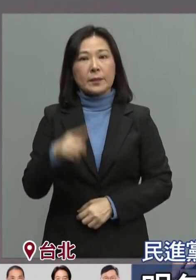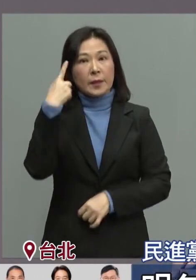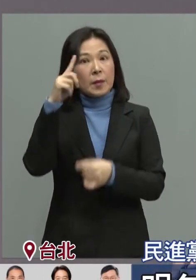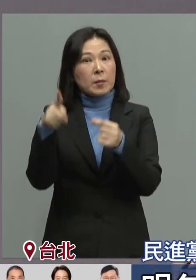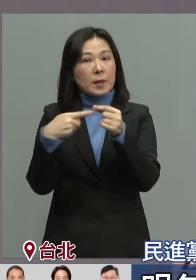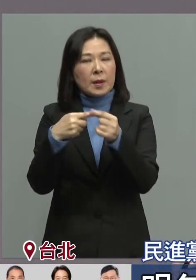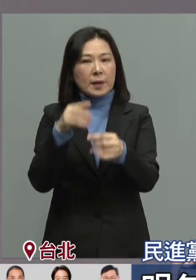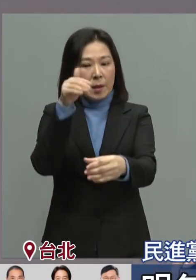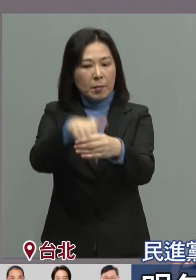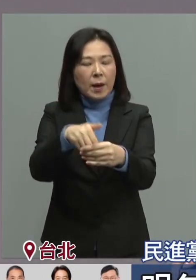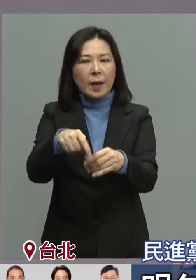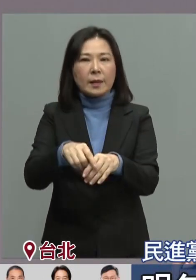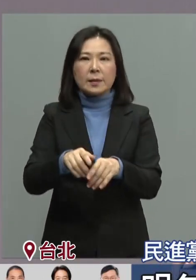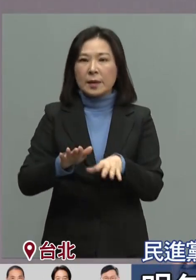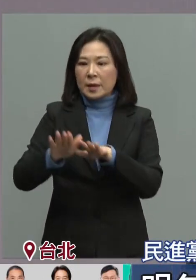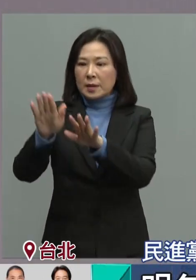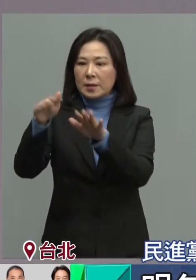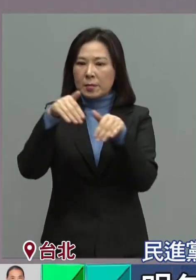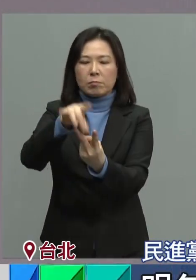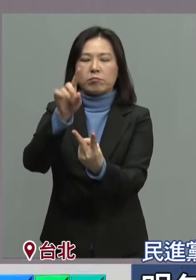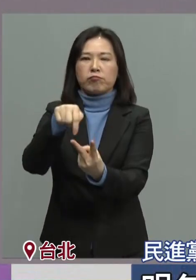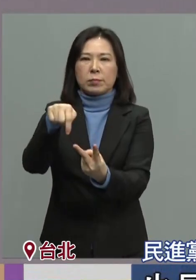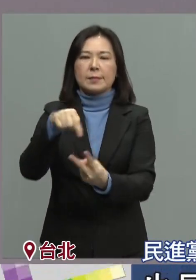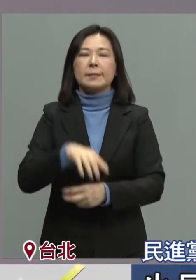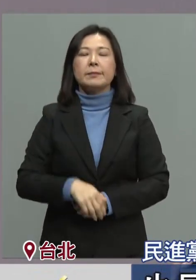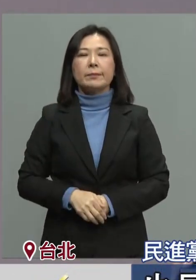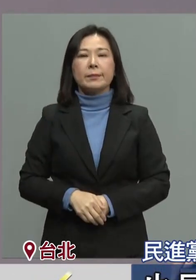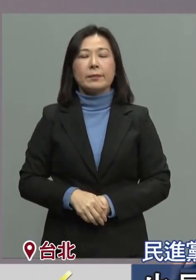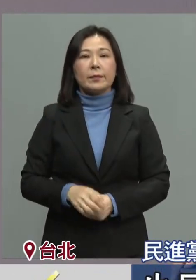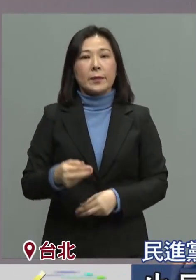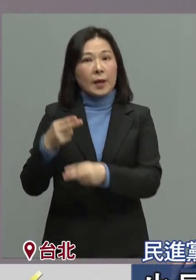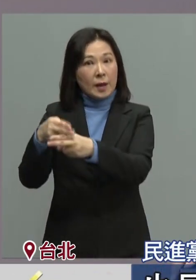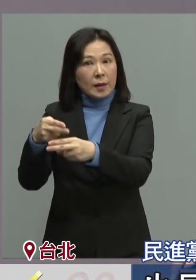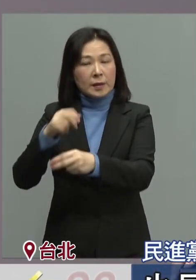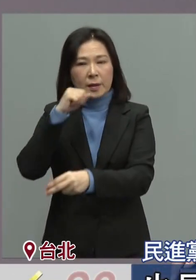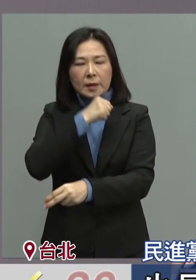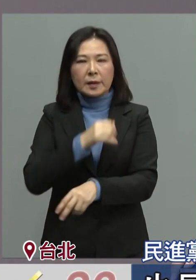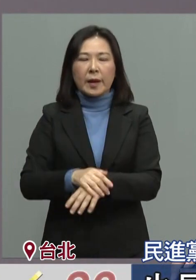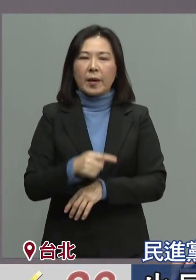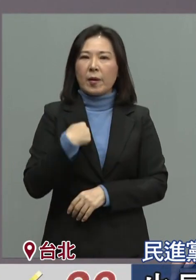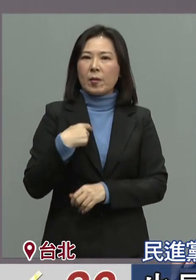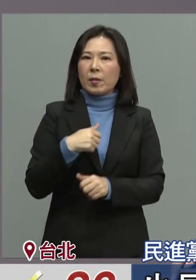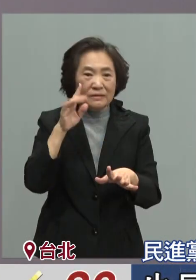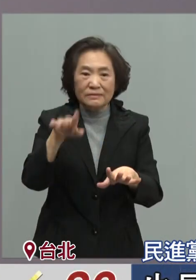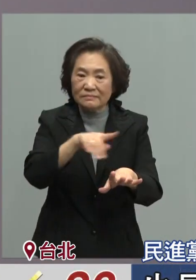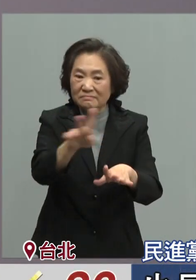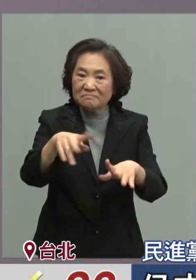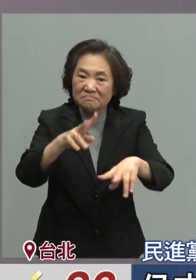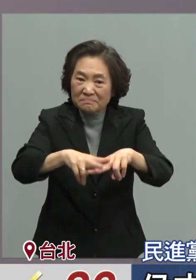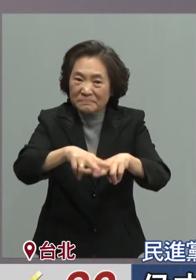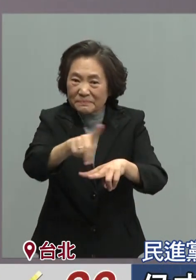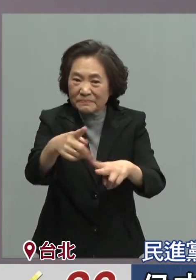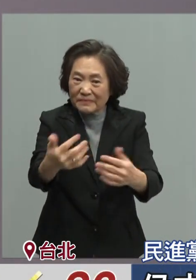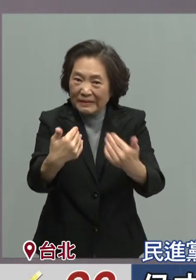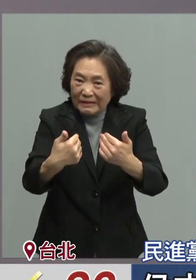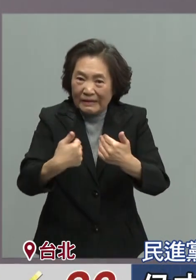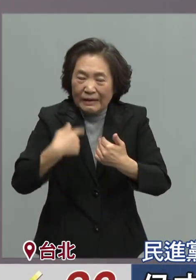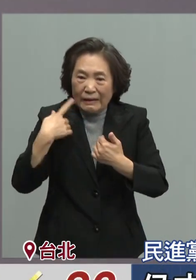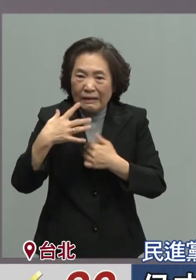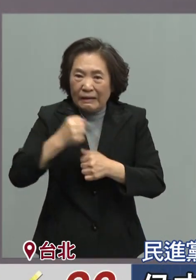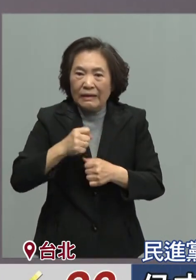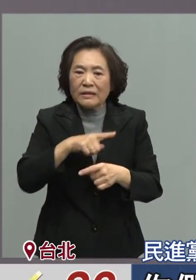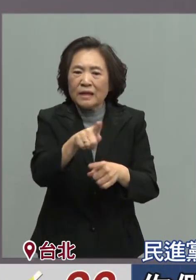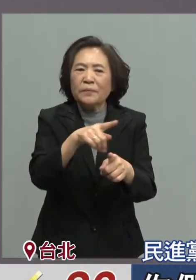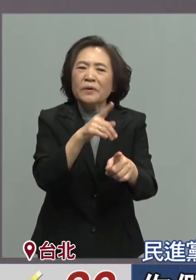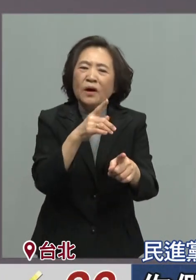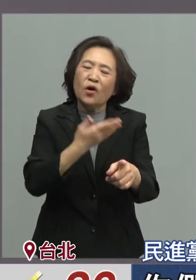大选是进步或退步的选择，也是信赖台湾或是依赖中国的选择。侯市长、柯主席，